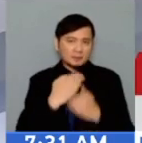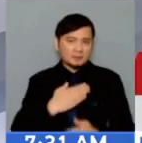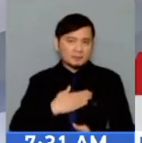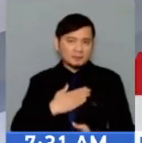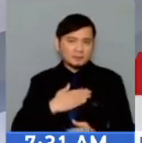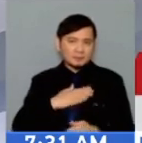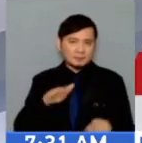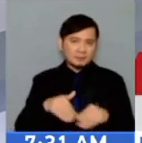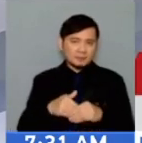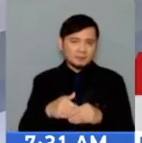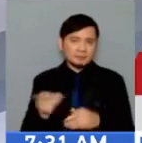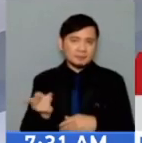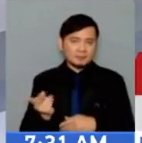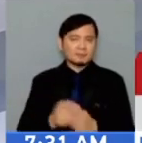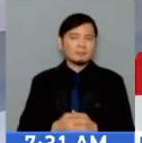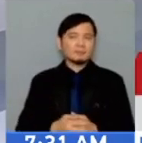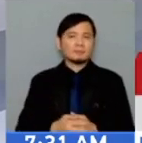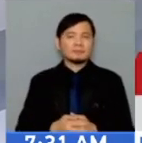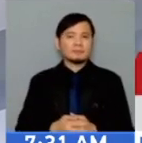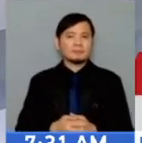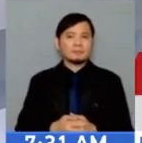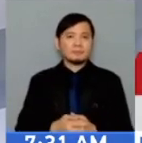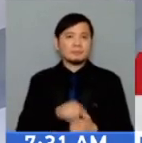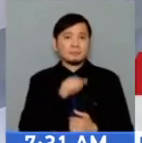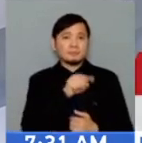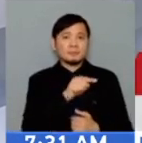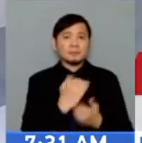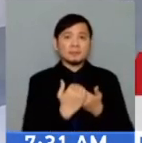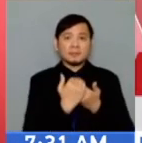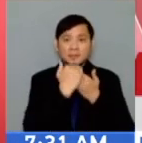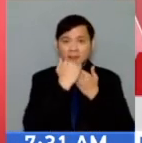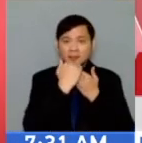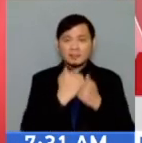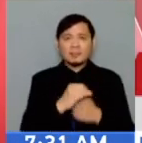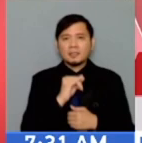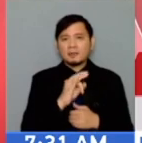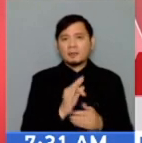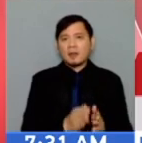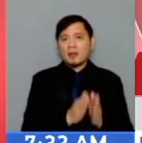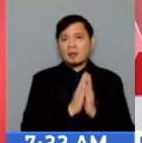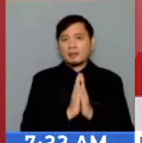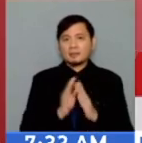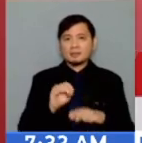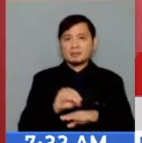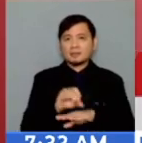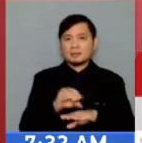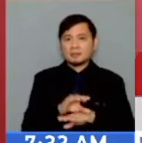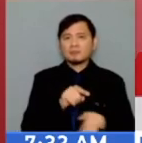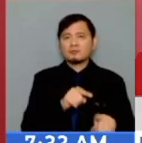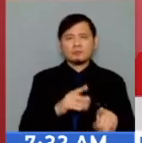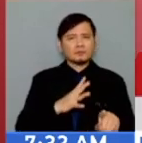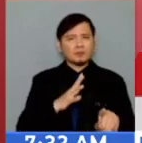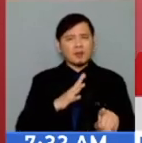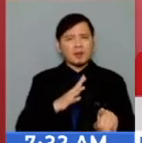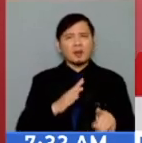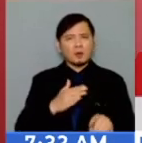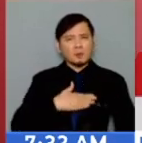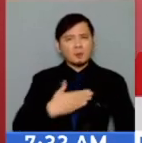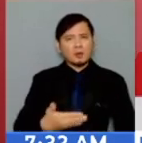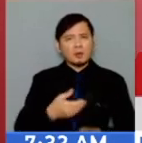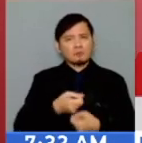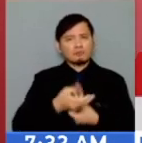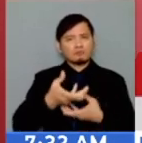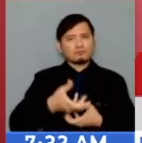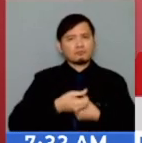At bilang ninang, eh, talagang pag hiningan mo ng payo yan, mapagpayo. At